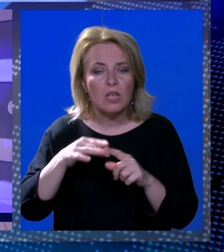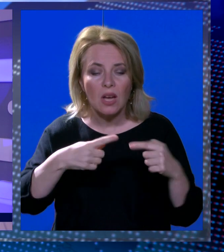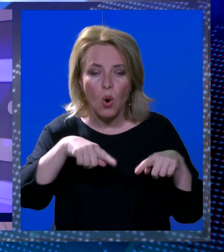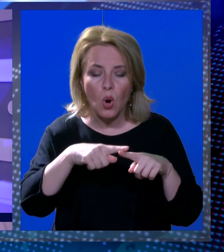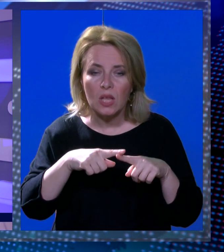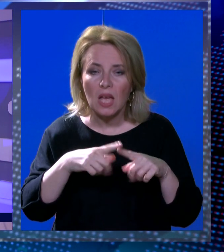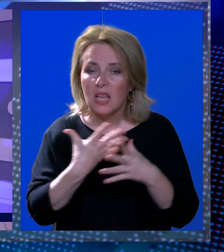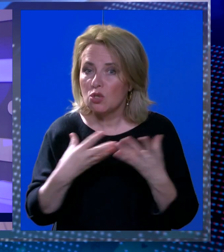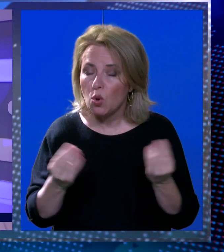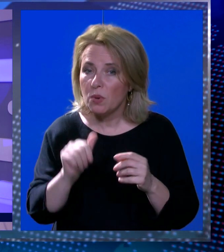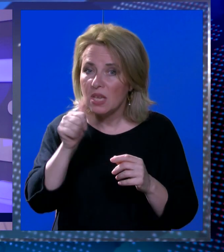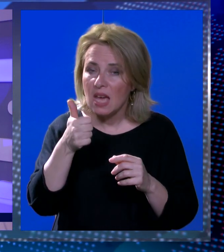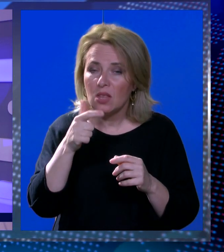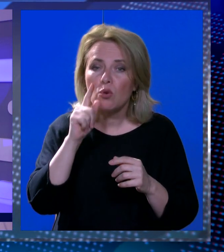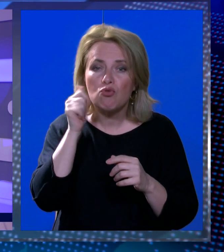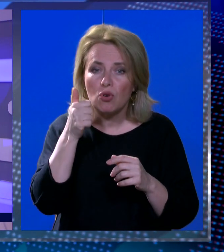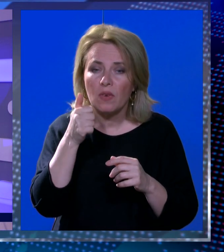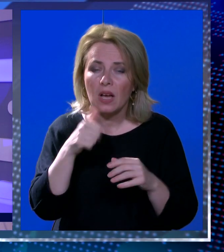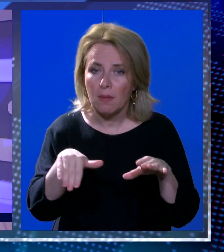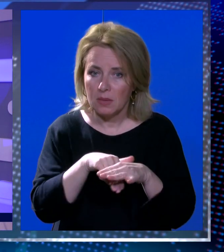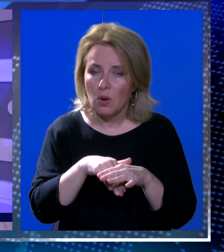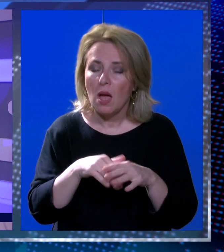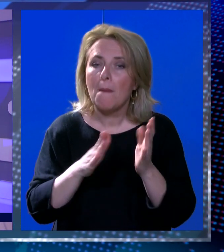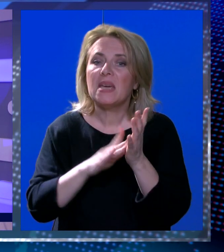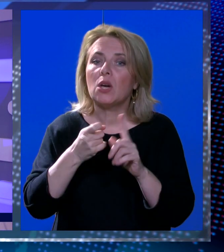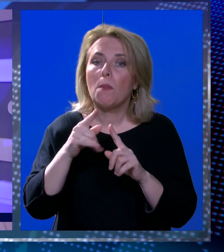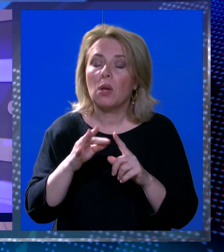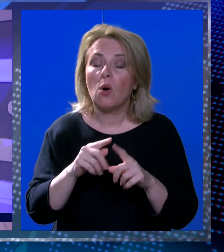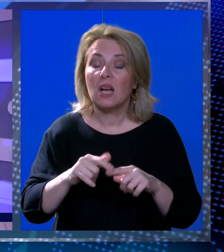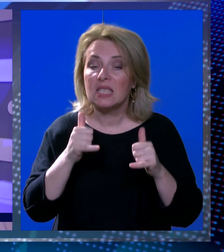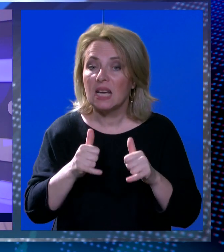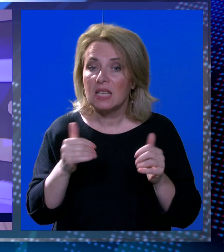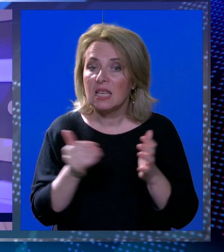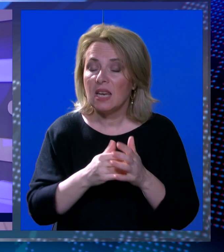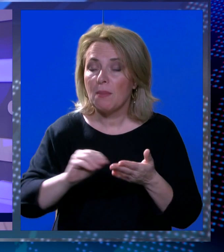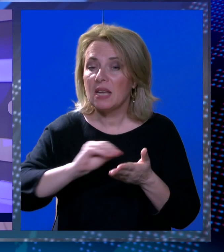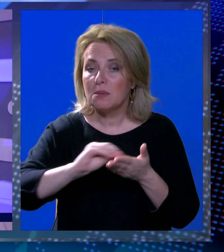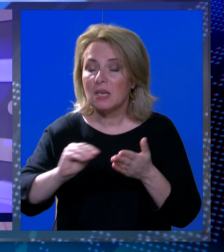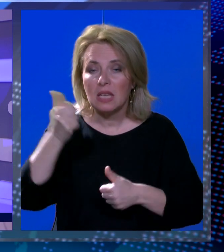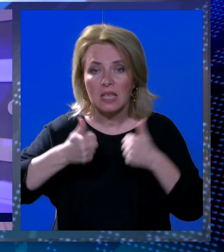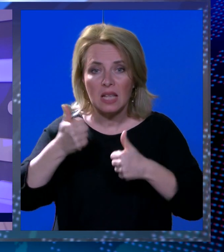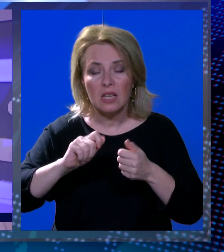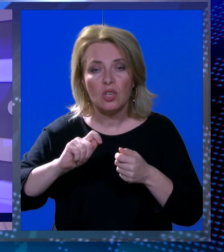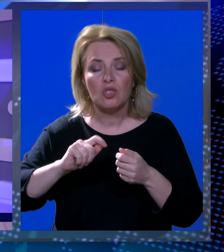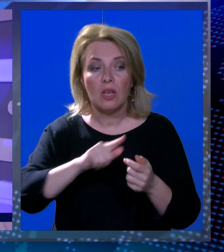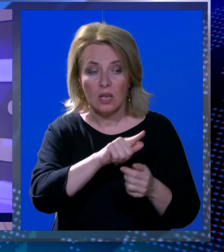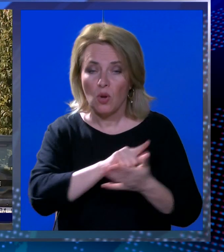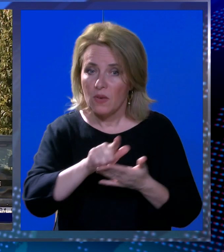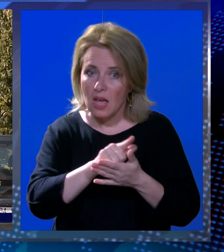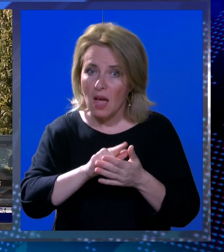zdravstvo naše županije ostao je bez jedinog mikrobiologa. Do raspisivanja natječaja snalaze se sa zamjenama.